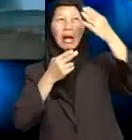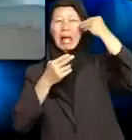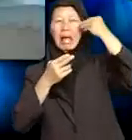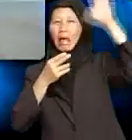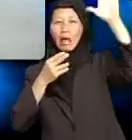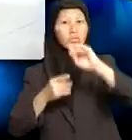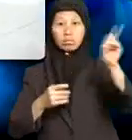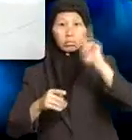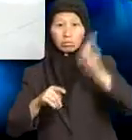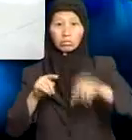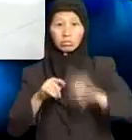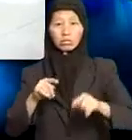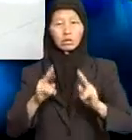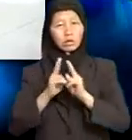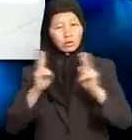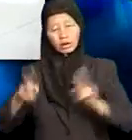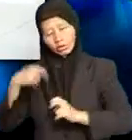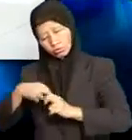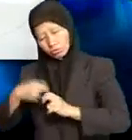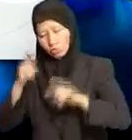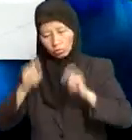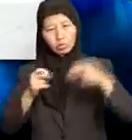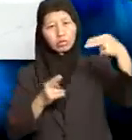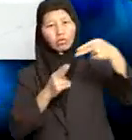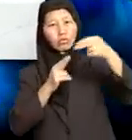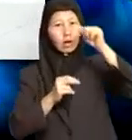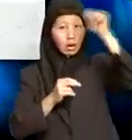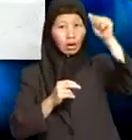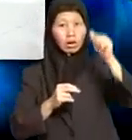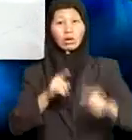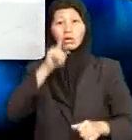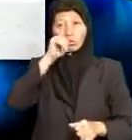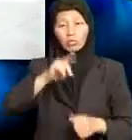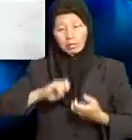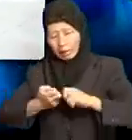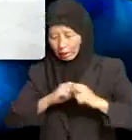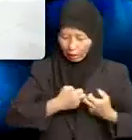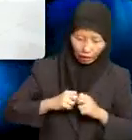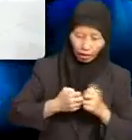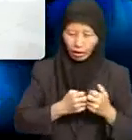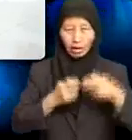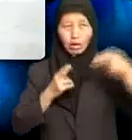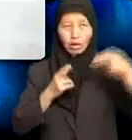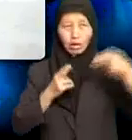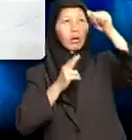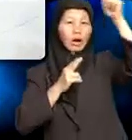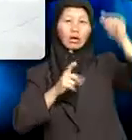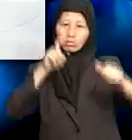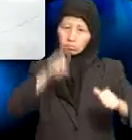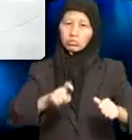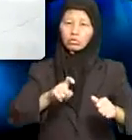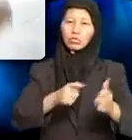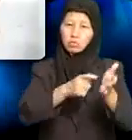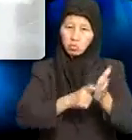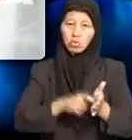walaupun dalam keadaan yang sangat genting. Sebenarnya, di saat yang genting itulah perhubungan dengan Allah sangat diperlukan.